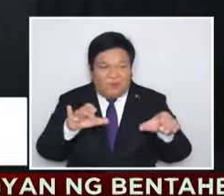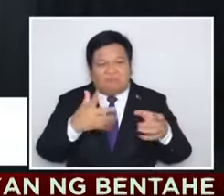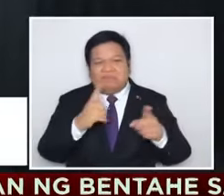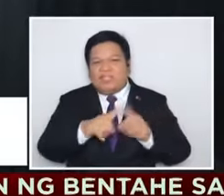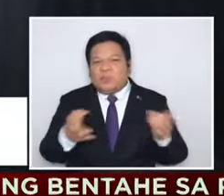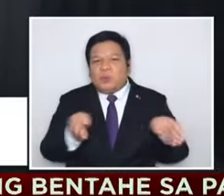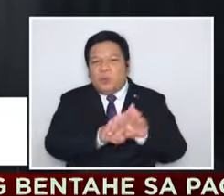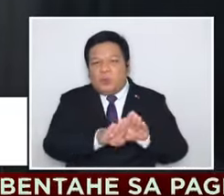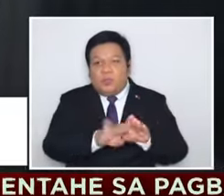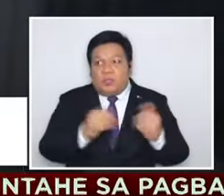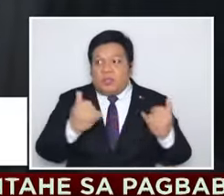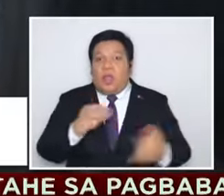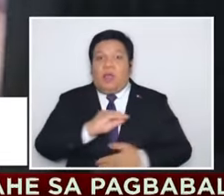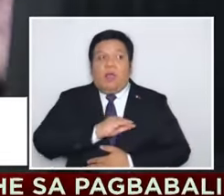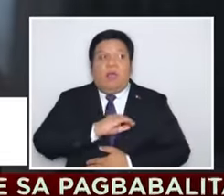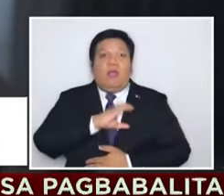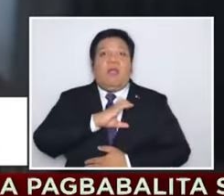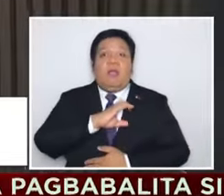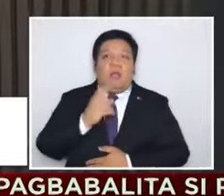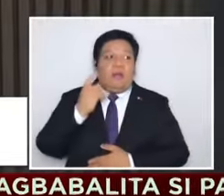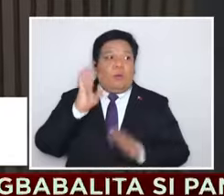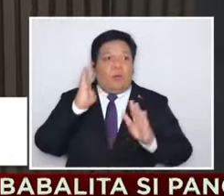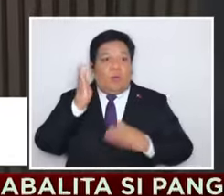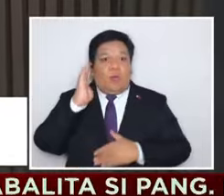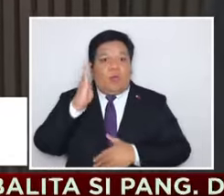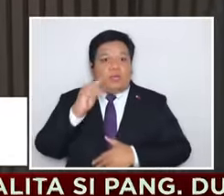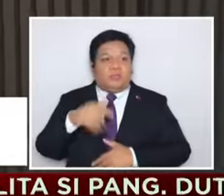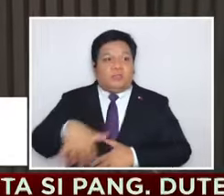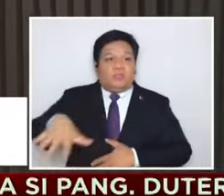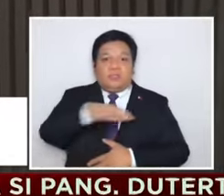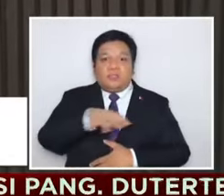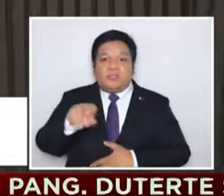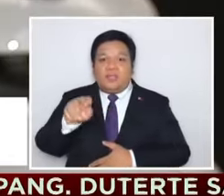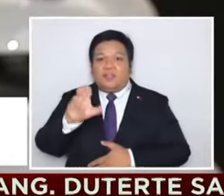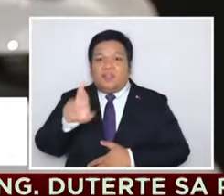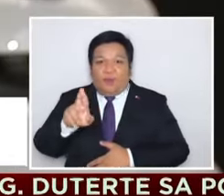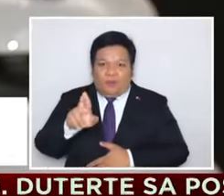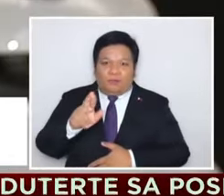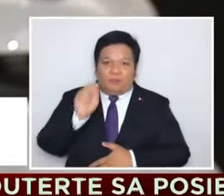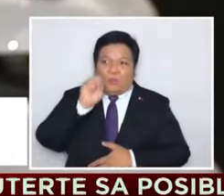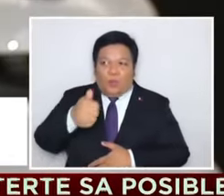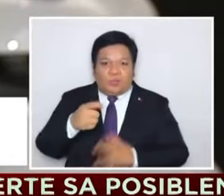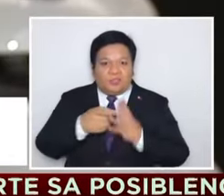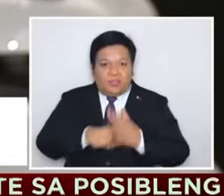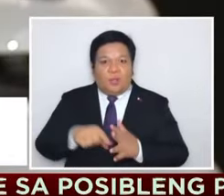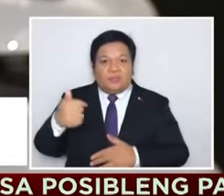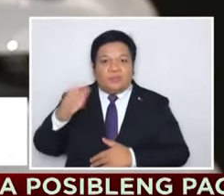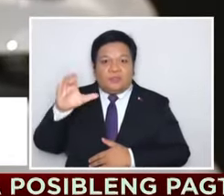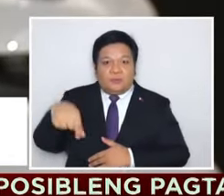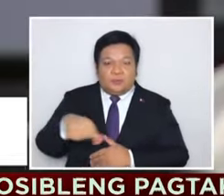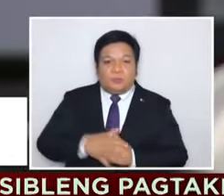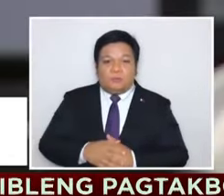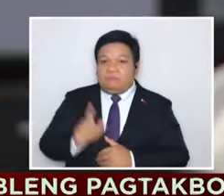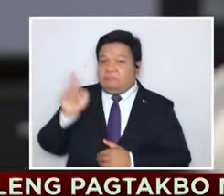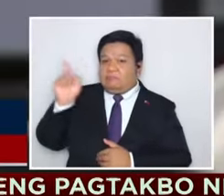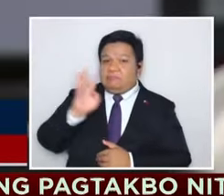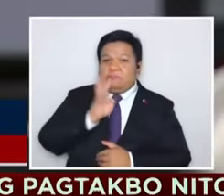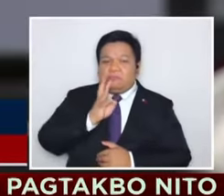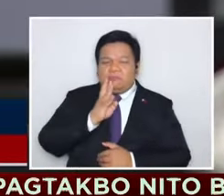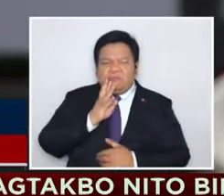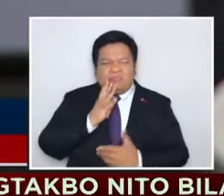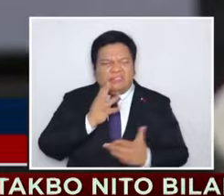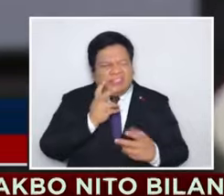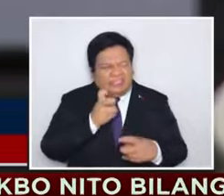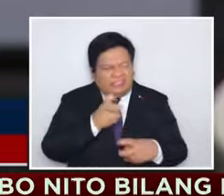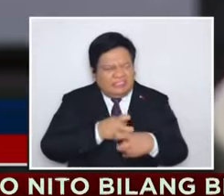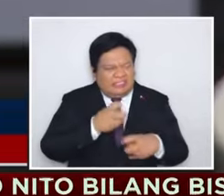loob nang mabalita ang isa sa ilalim sa GCQ ang Metro Manila bukas. Ang hirap po nang walang trabaho. Gumagawa po ako